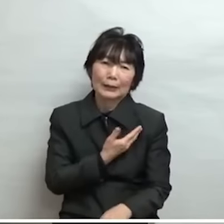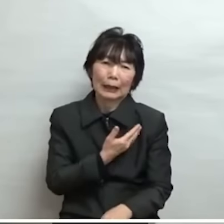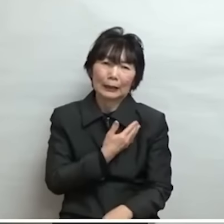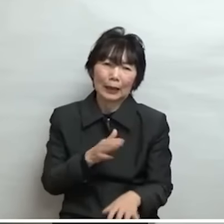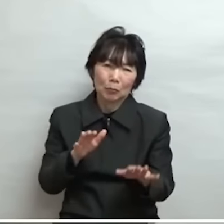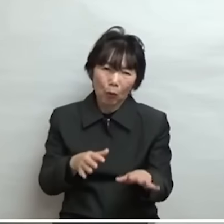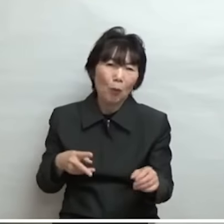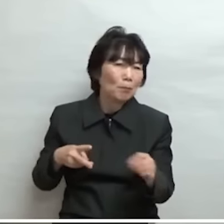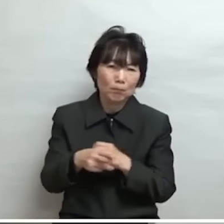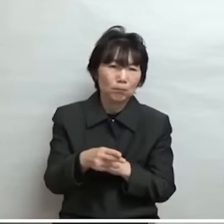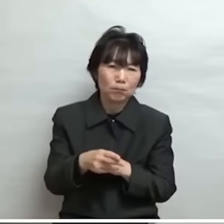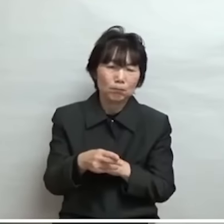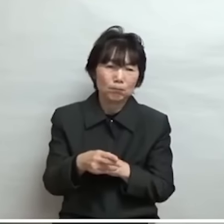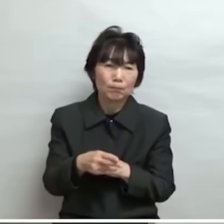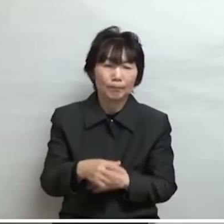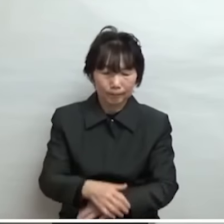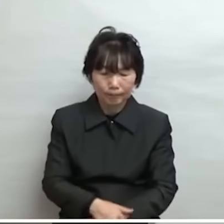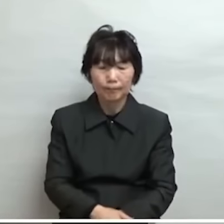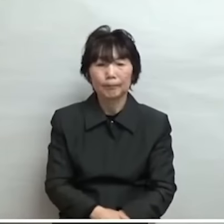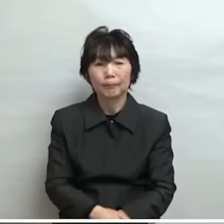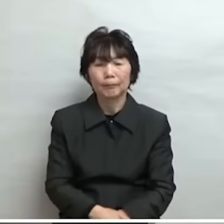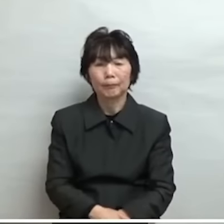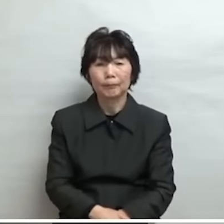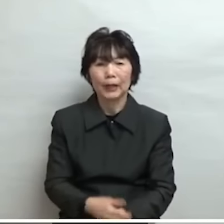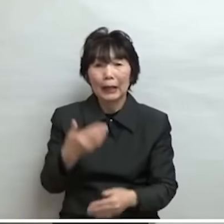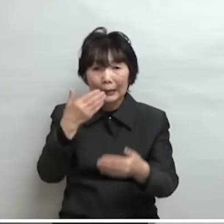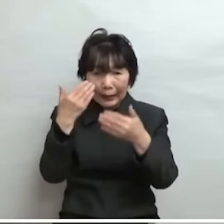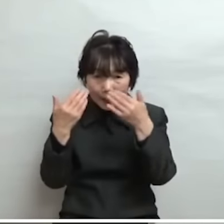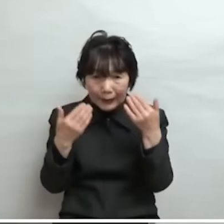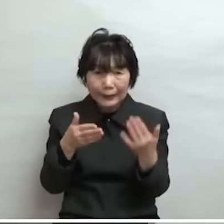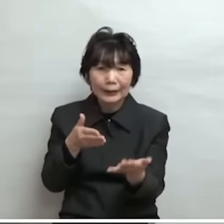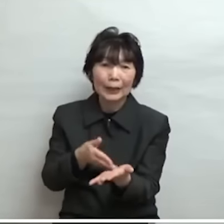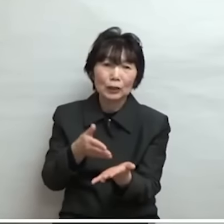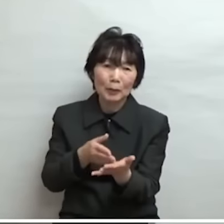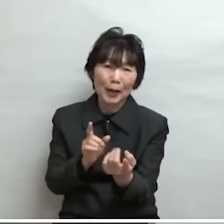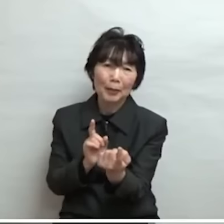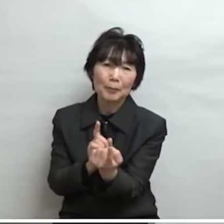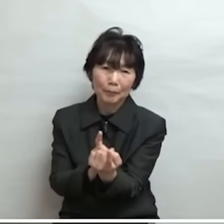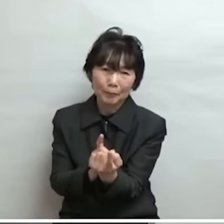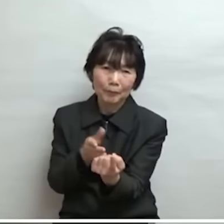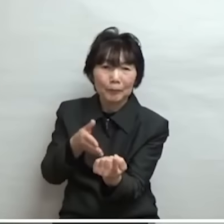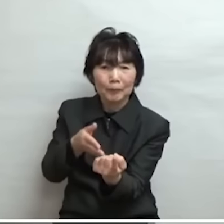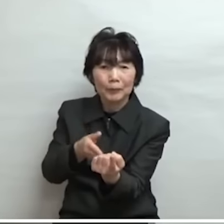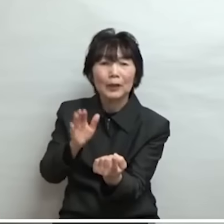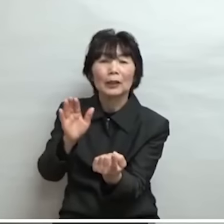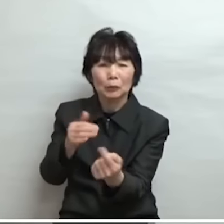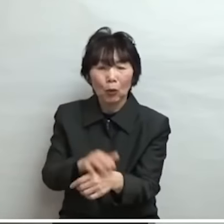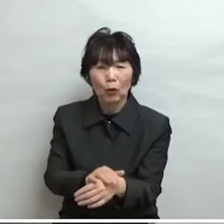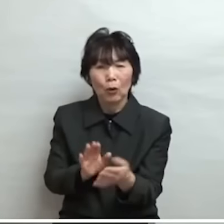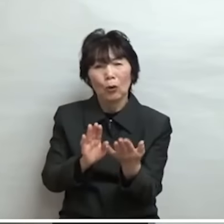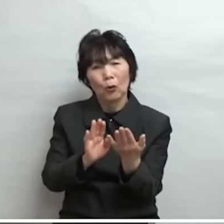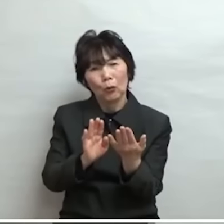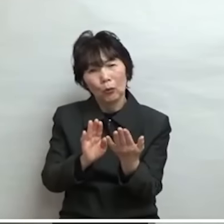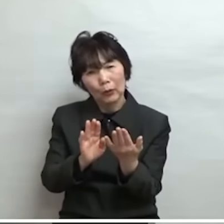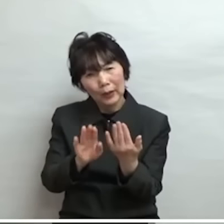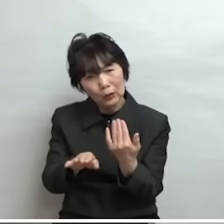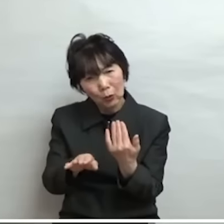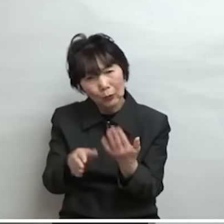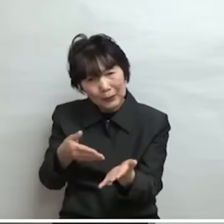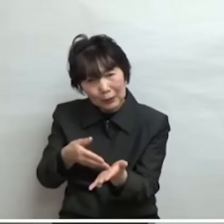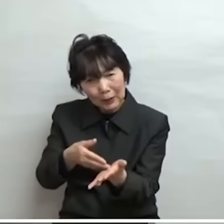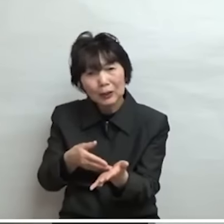せていただこうと、こういうことです。それからずっと丁寧に説明をしてきたんですけども、なかなかこれ以上やってもご理解を得られないという